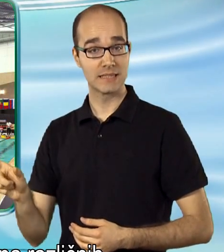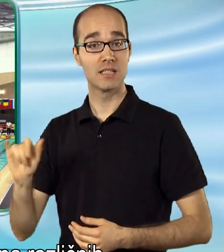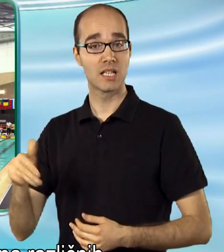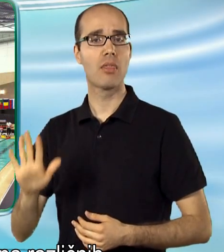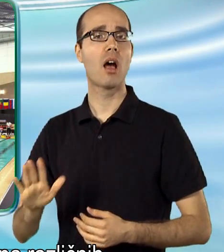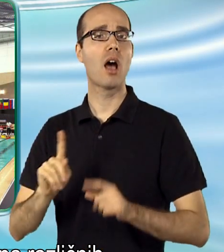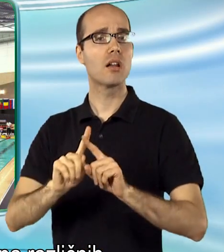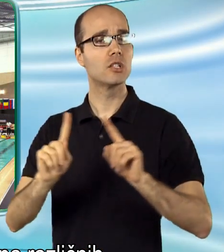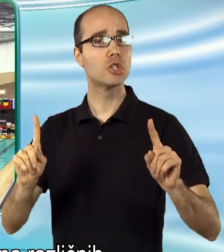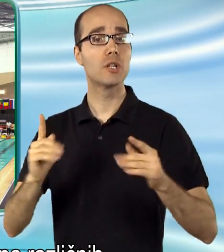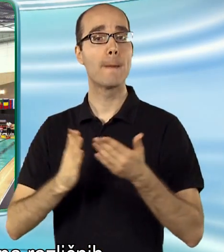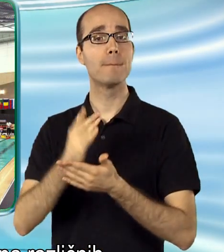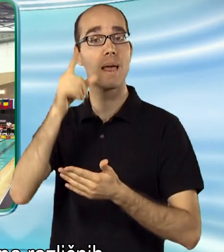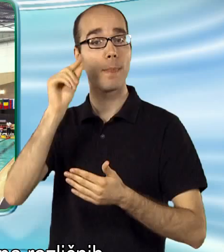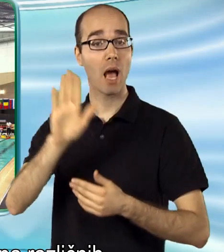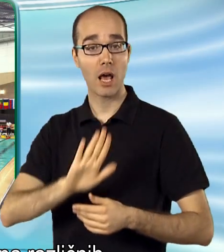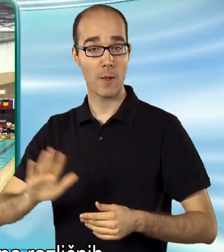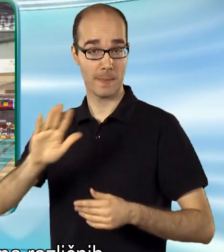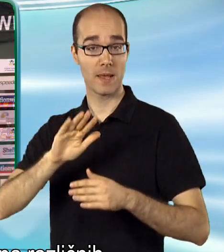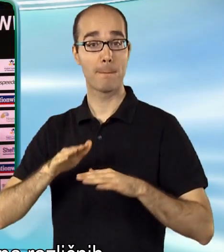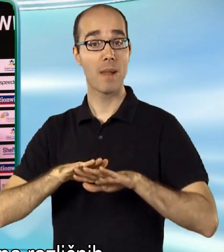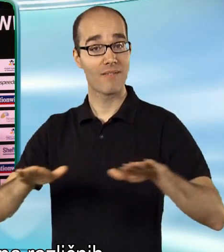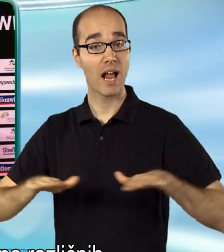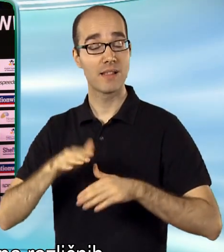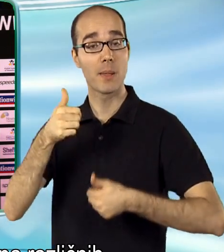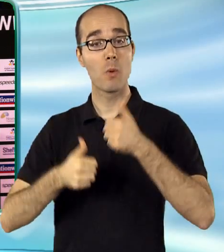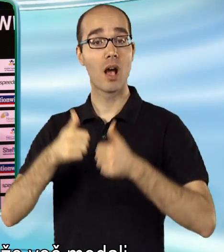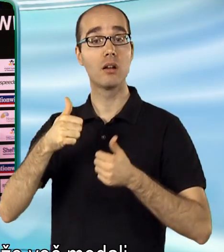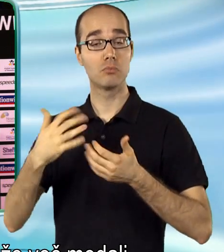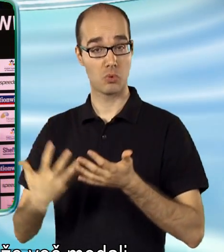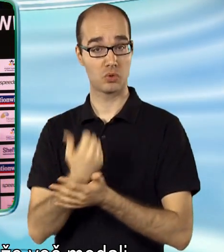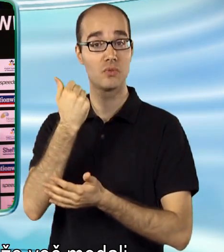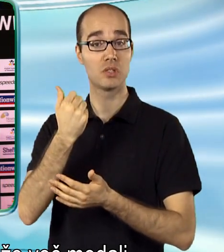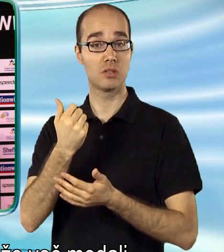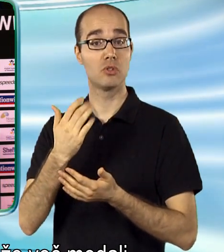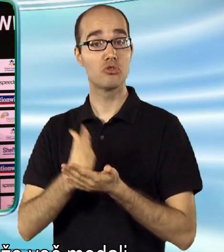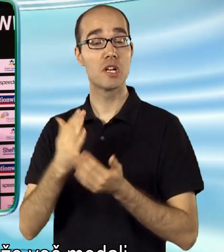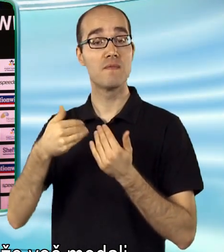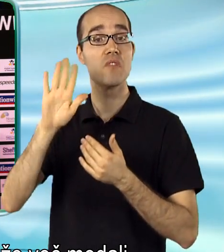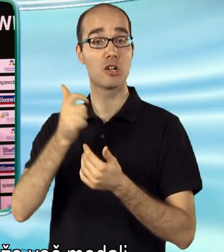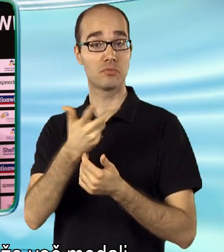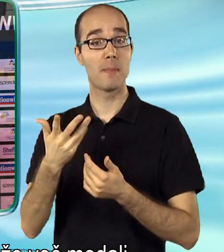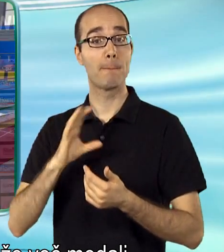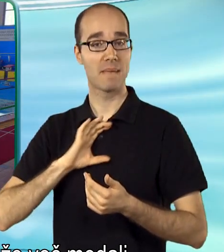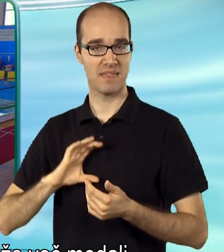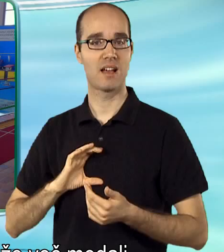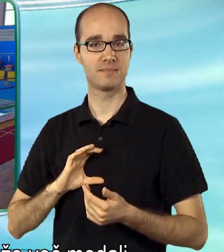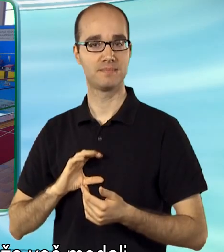Alen Kobilica je na različnih mednarodnih plavalskih tekmovanjih osvojil že več medalj.